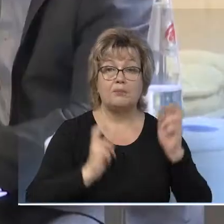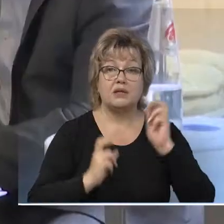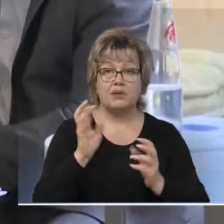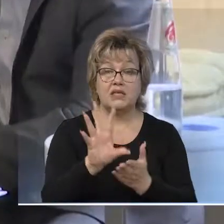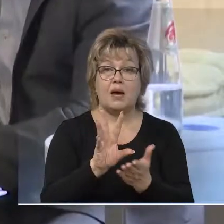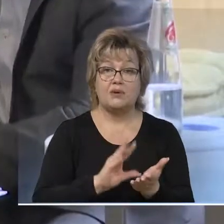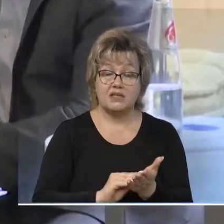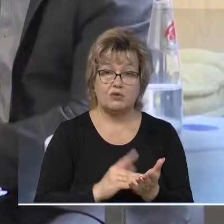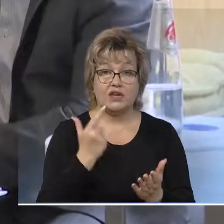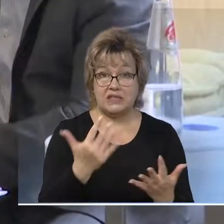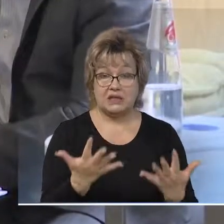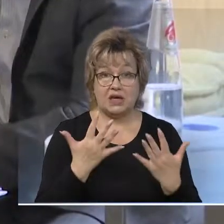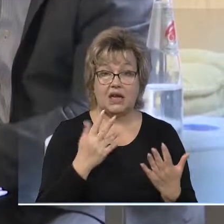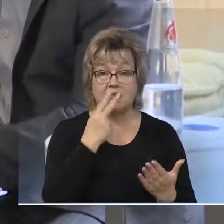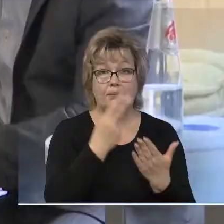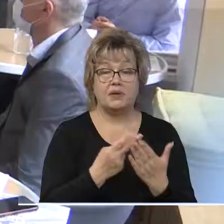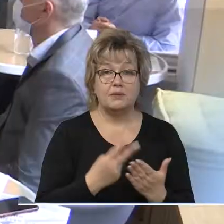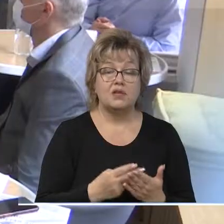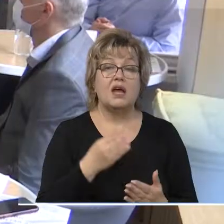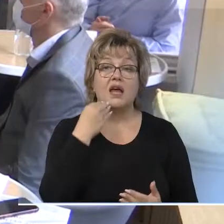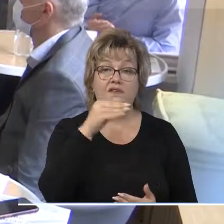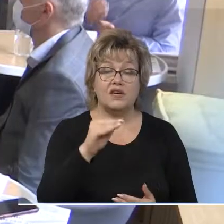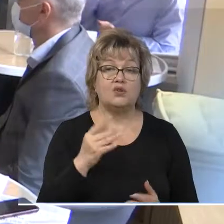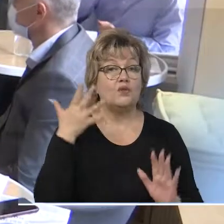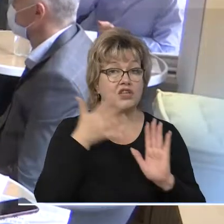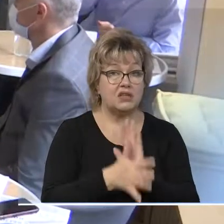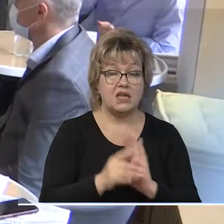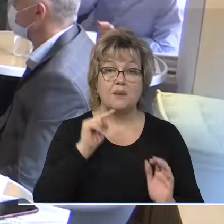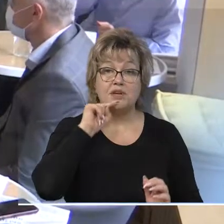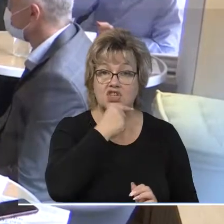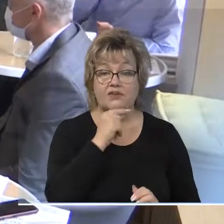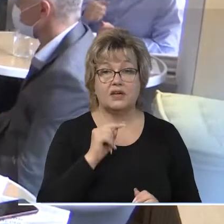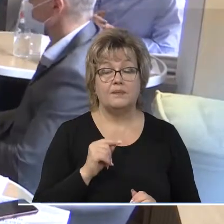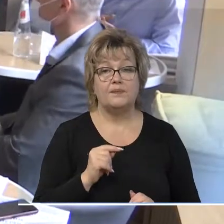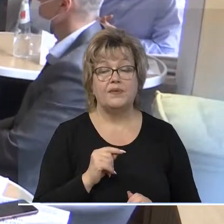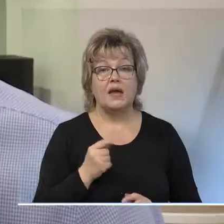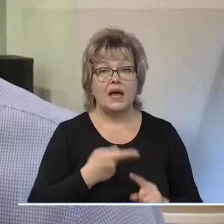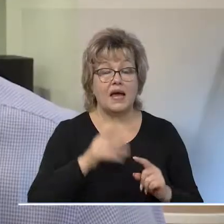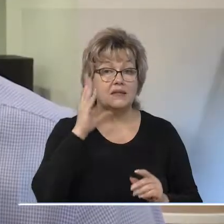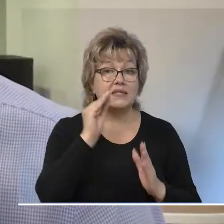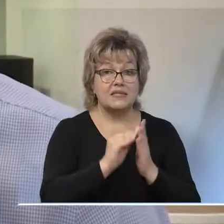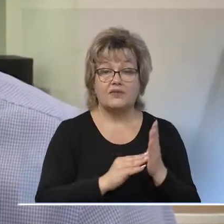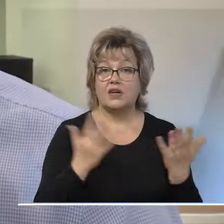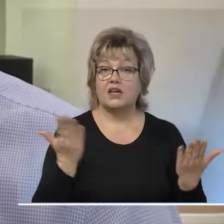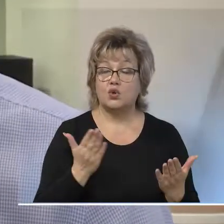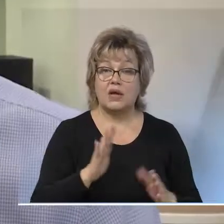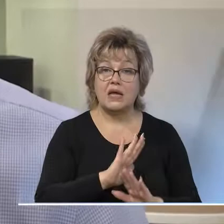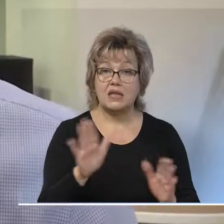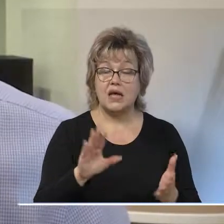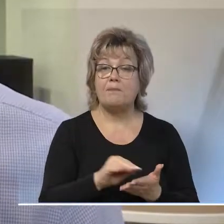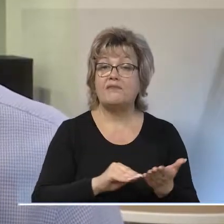несколько предприятий-образцов, где наглядно продемонстрируют эффект от внедрения бережливых технологий. Это цифра, которая,